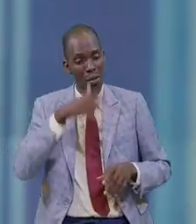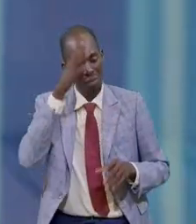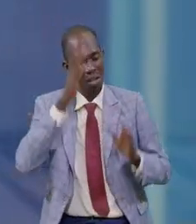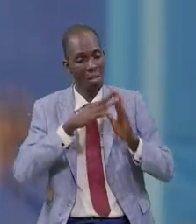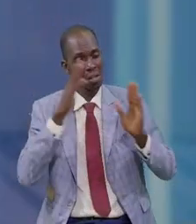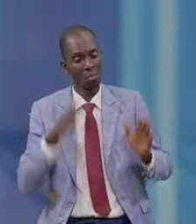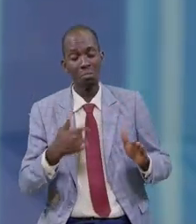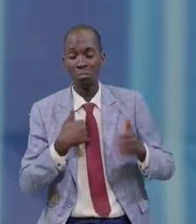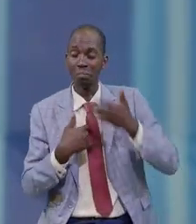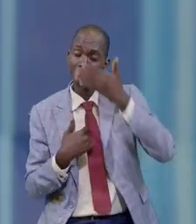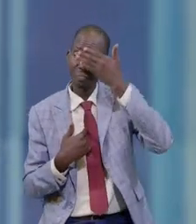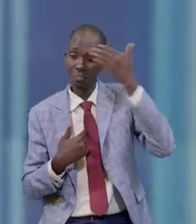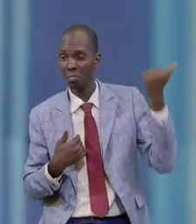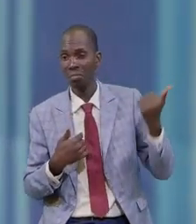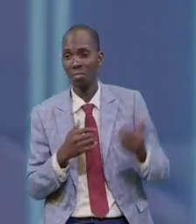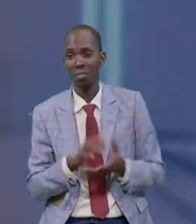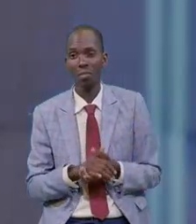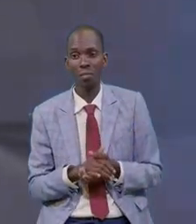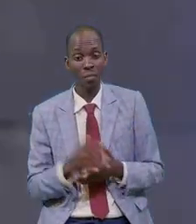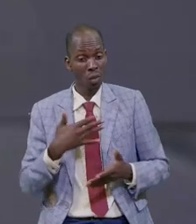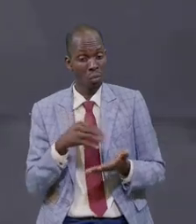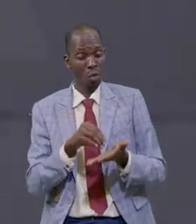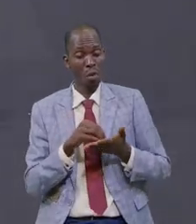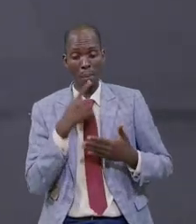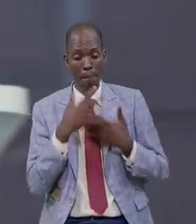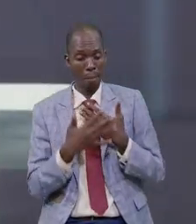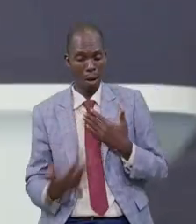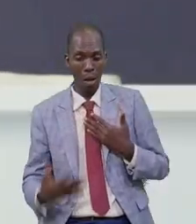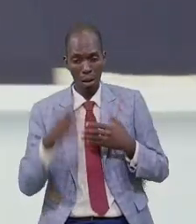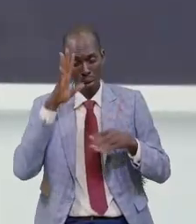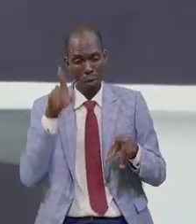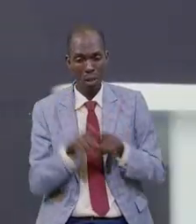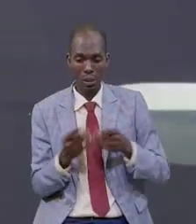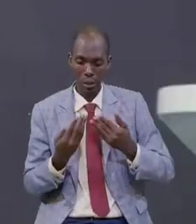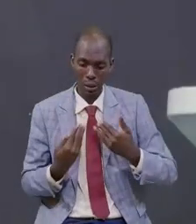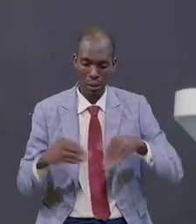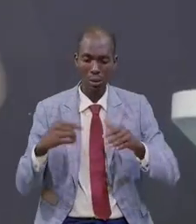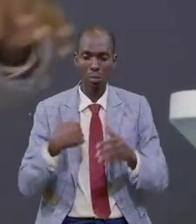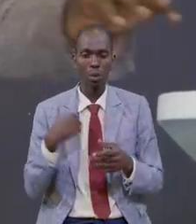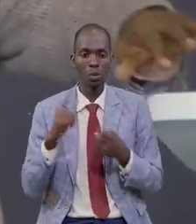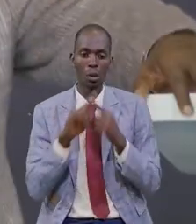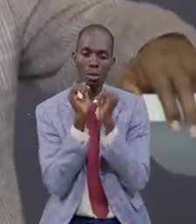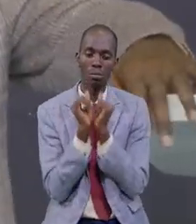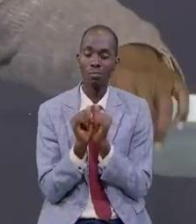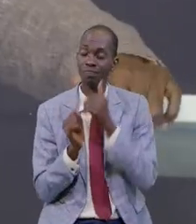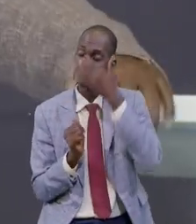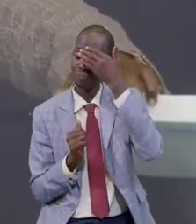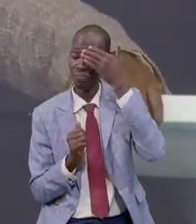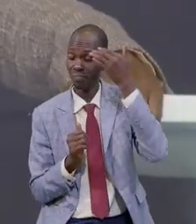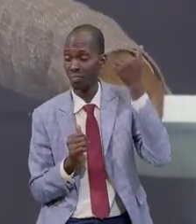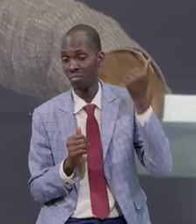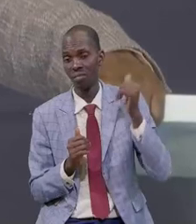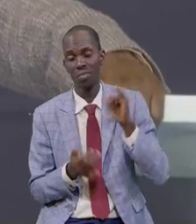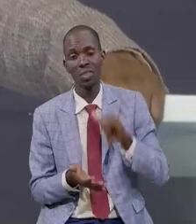père il a oublié ça oh mes frères m'ont vendu en esclavage il a oublié si tu